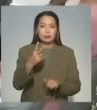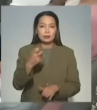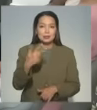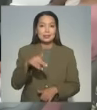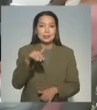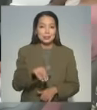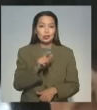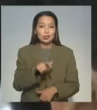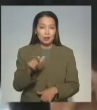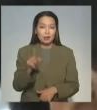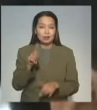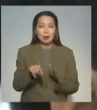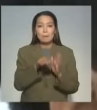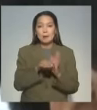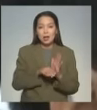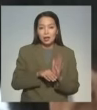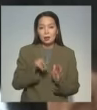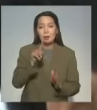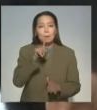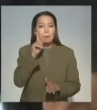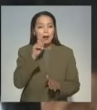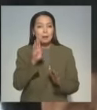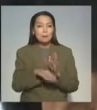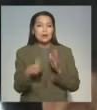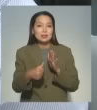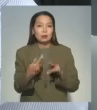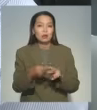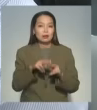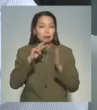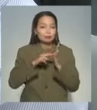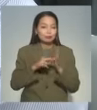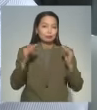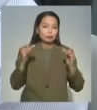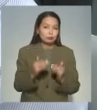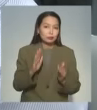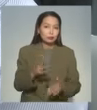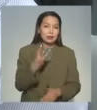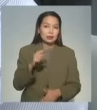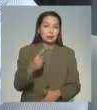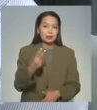230 тысяч человек. В программе также молодежная безработица, которую намерены снизить до